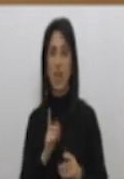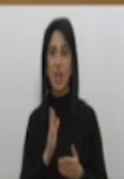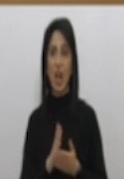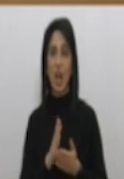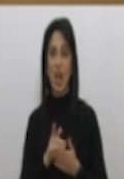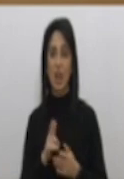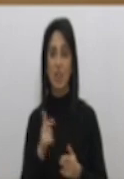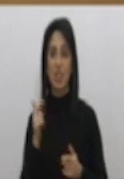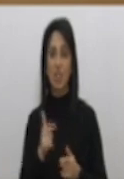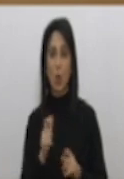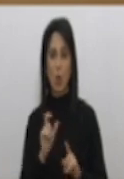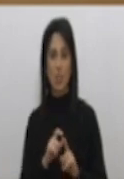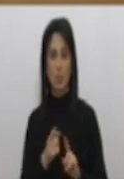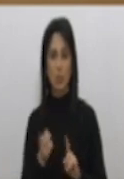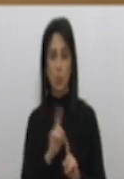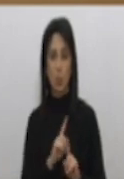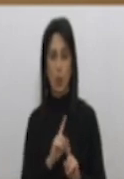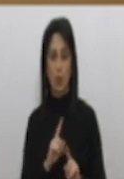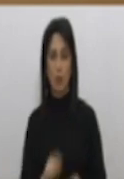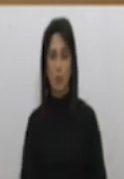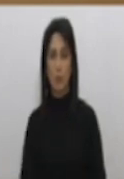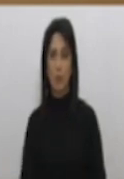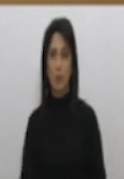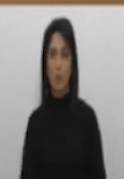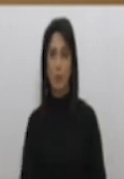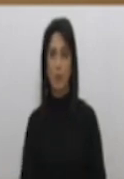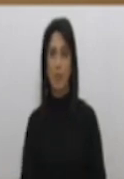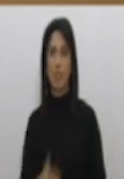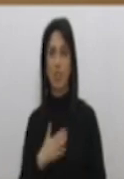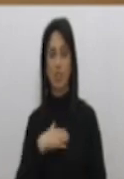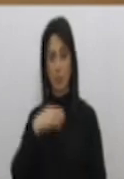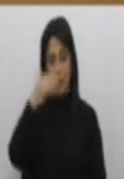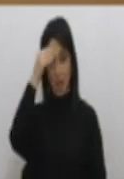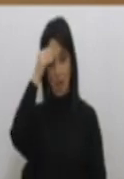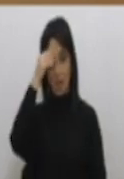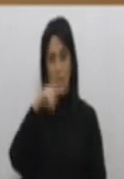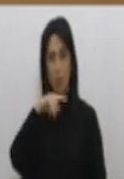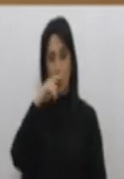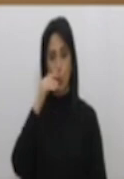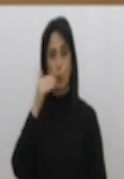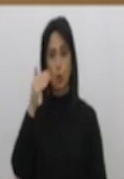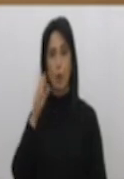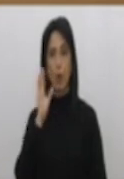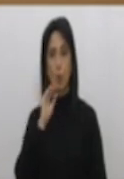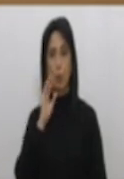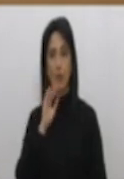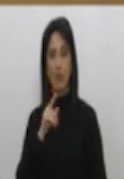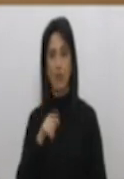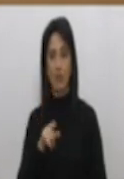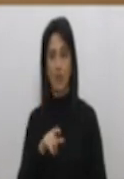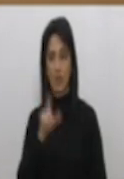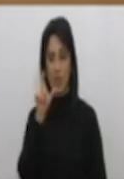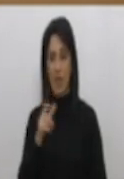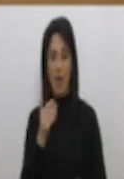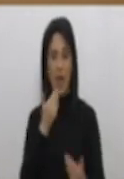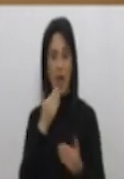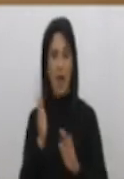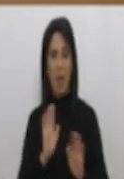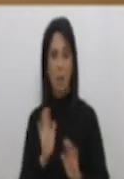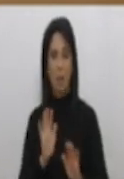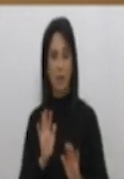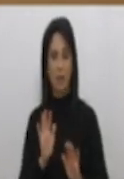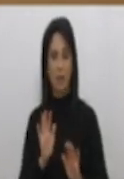am sheuratqopeli sitqvis ukan. Chemi azrit prorusoba rotsa oponents arelaparakebi araferze